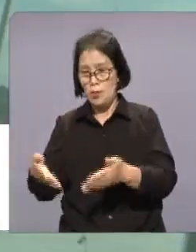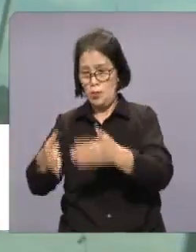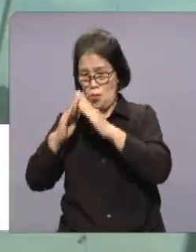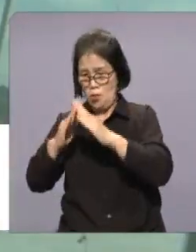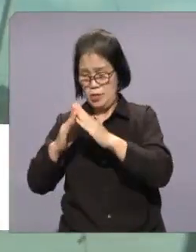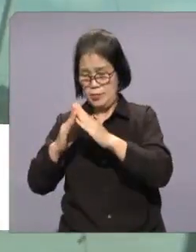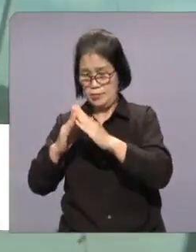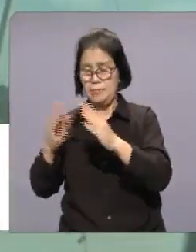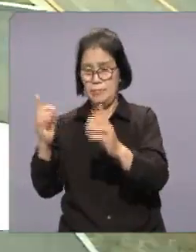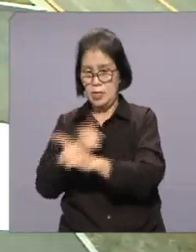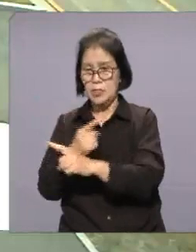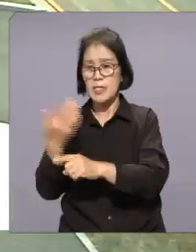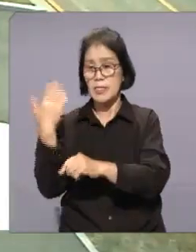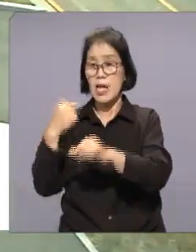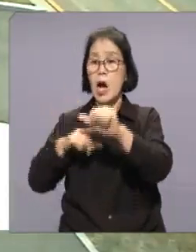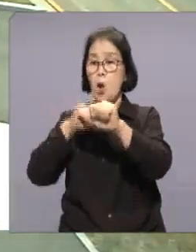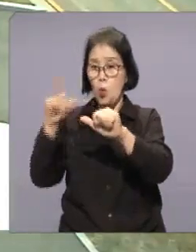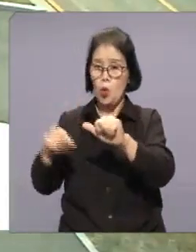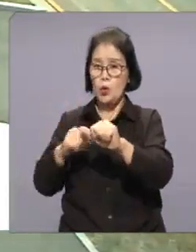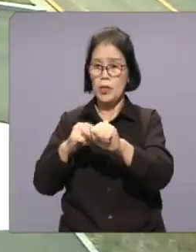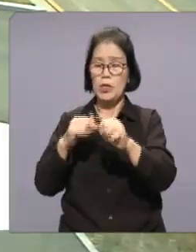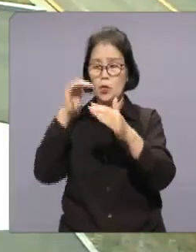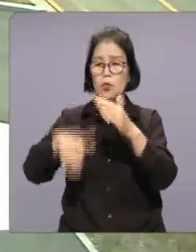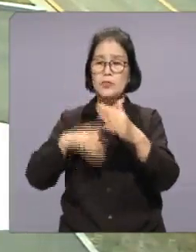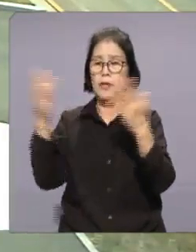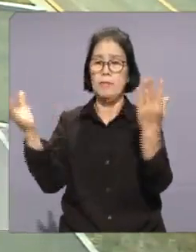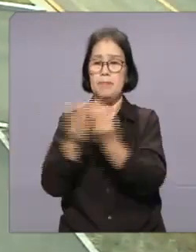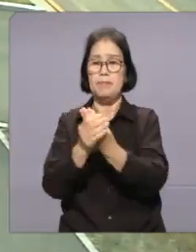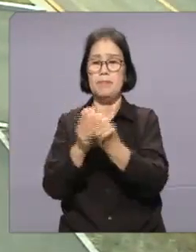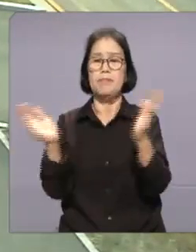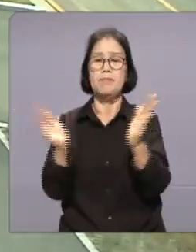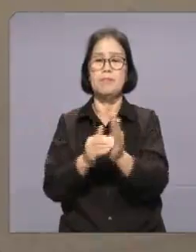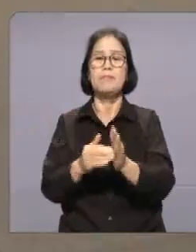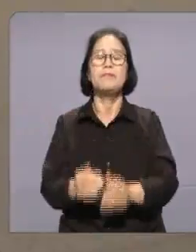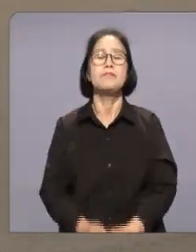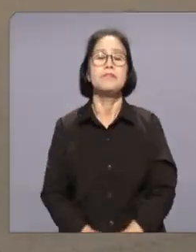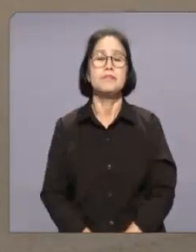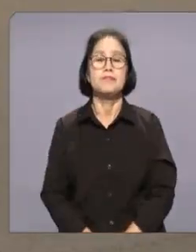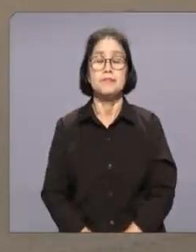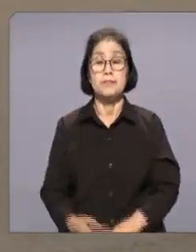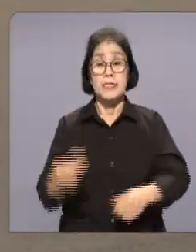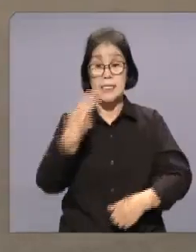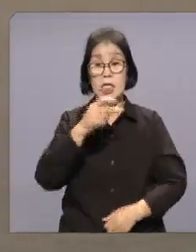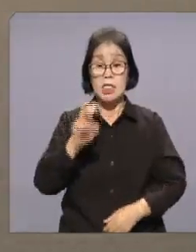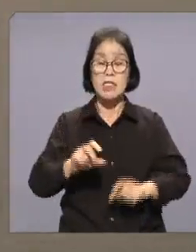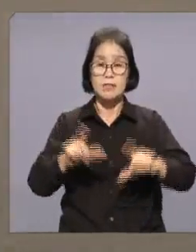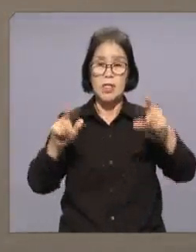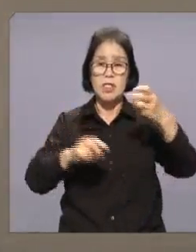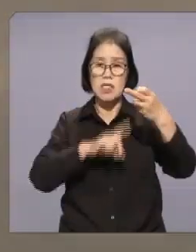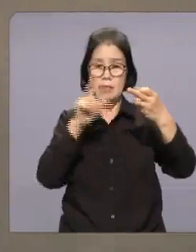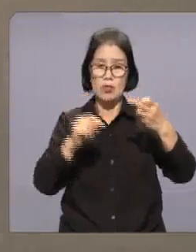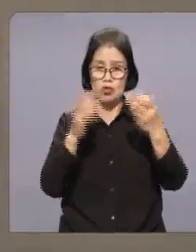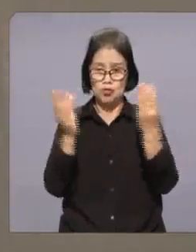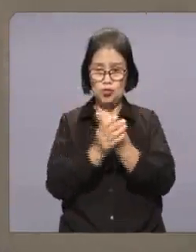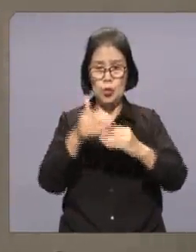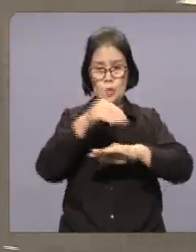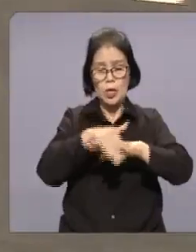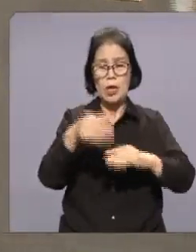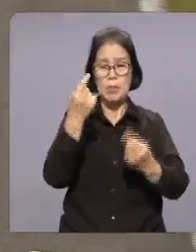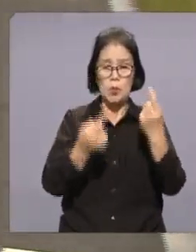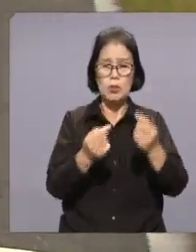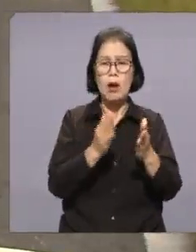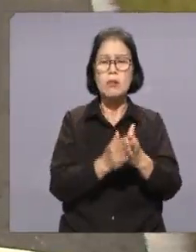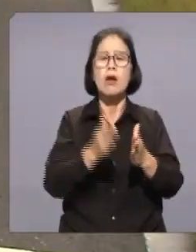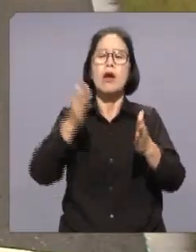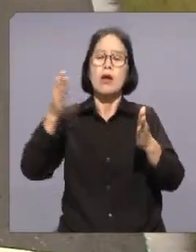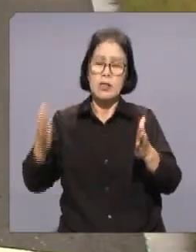건립부지를 옮겨 지난 5월에서야 공사가 마무리됐습니다. 지난 2020년 12월 준공 계획보다